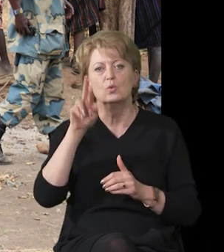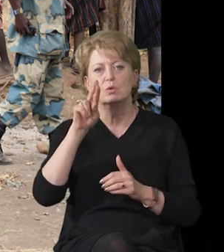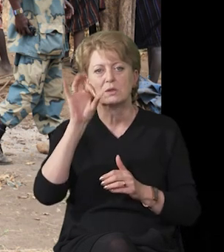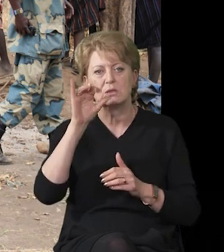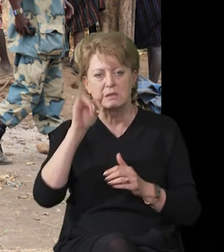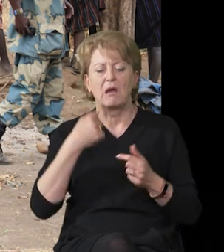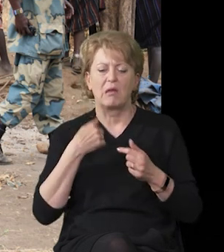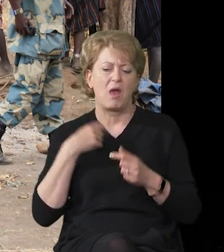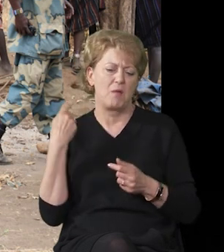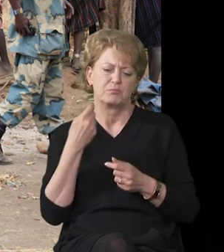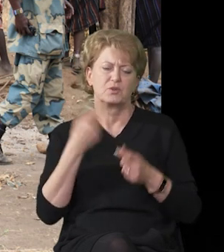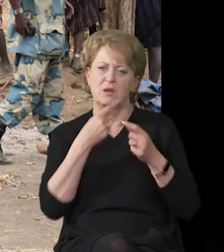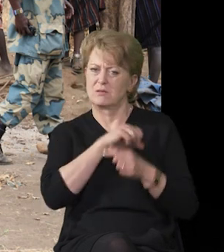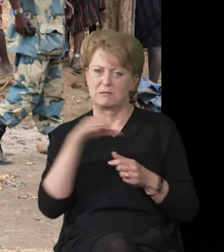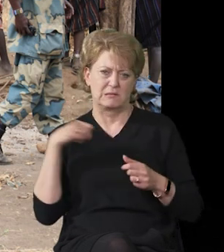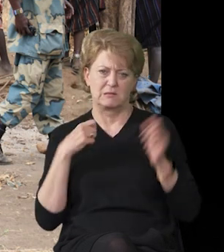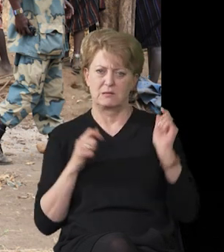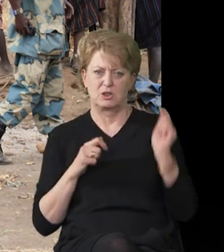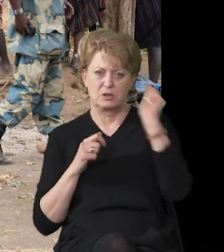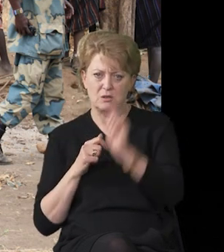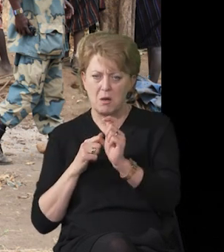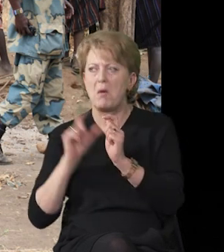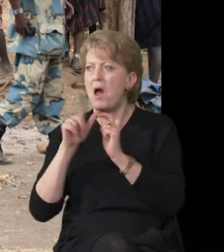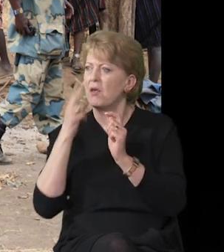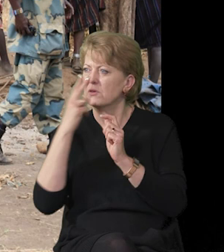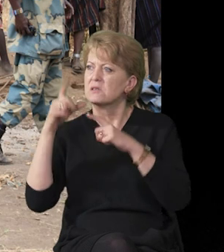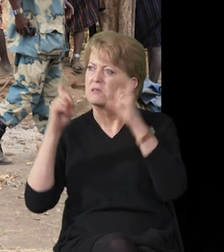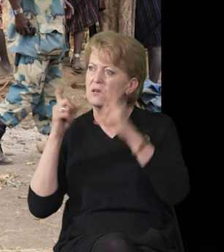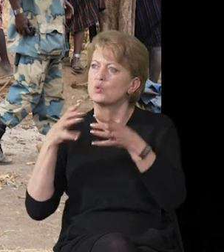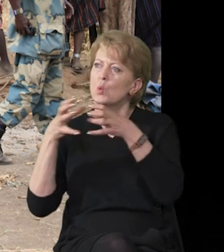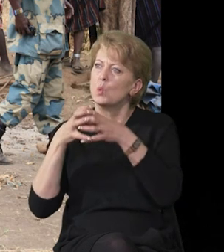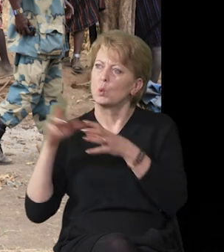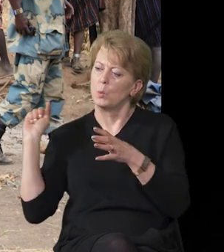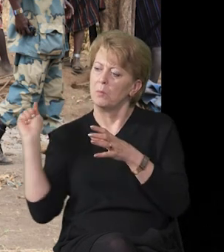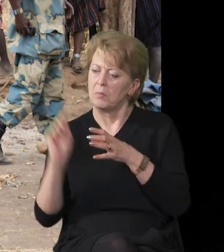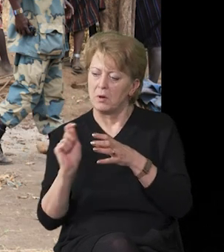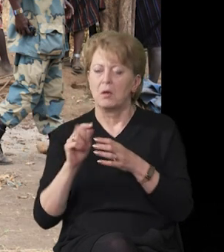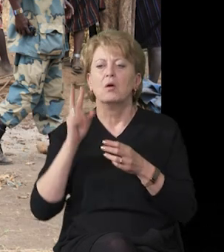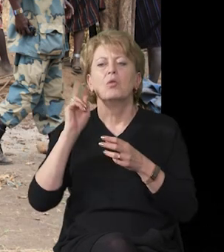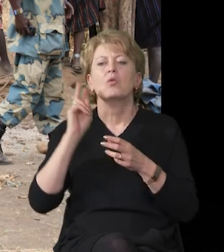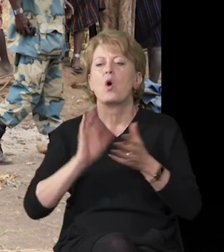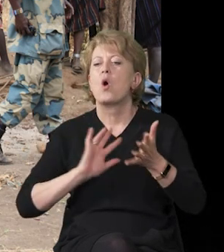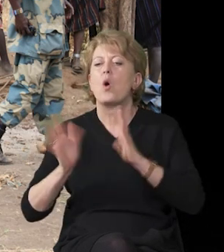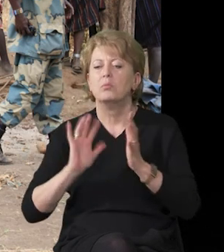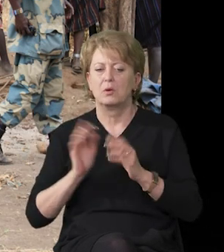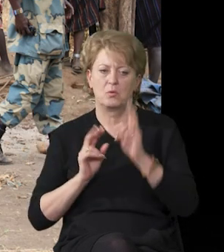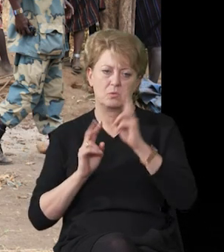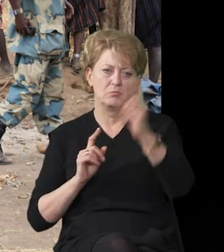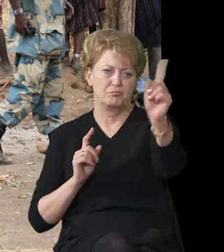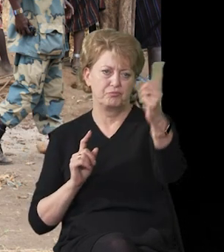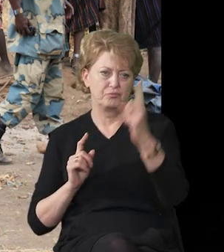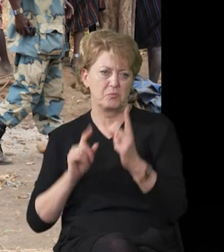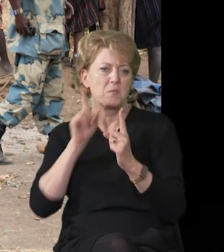jest grupa jakaś, która przyjechała wspólnie. Opiekę nad nami przejmuje ktoś z wioski, jest to